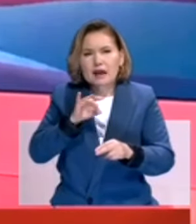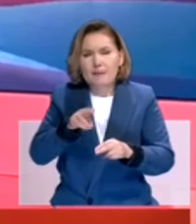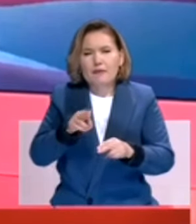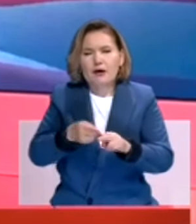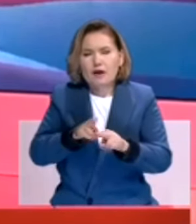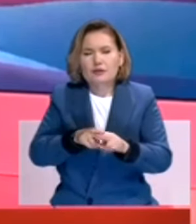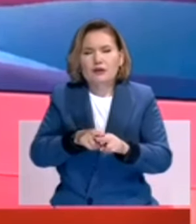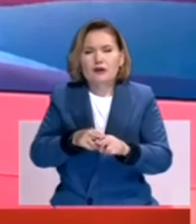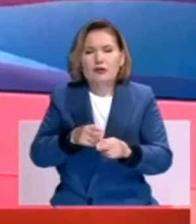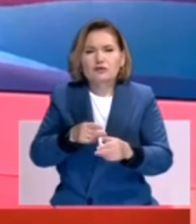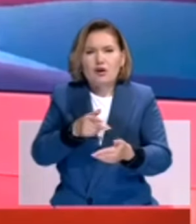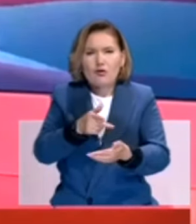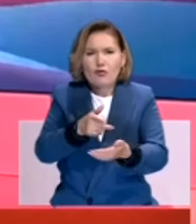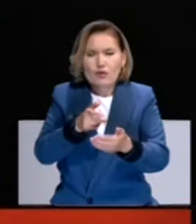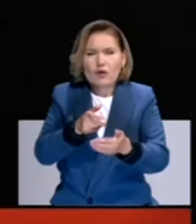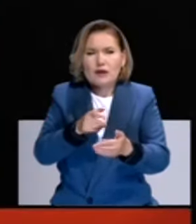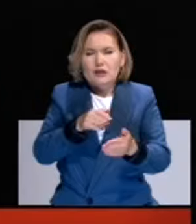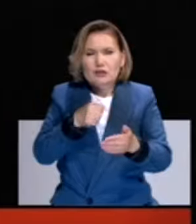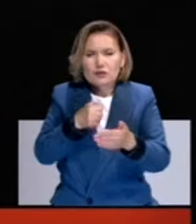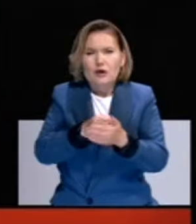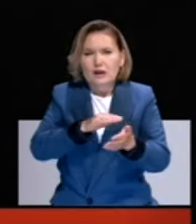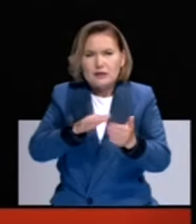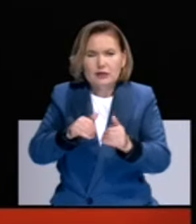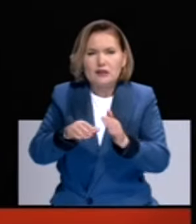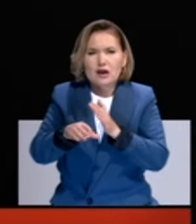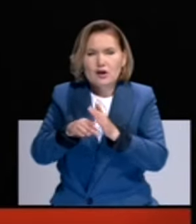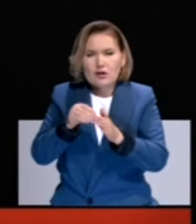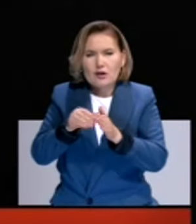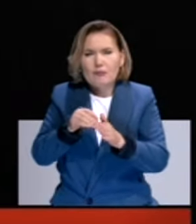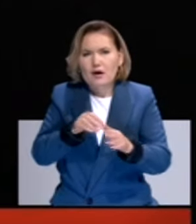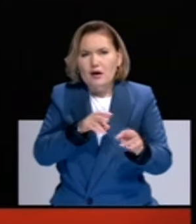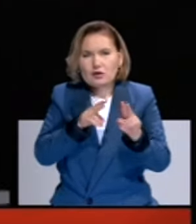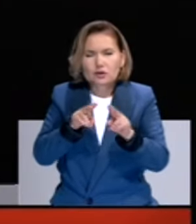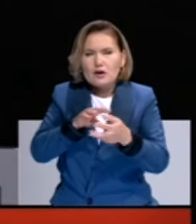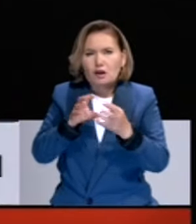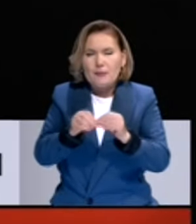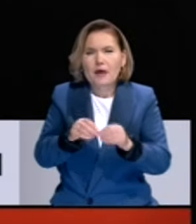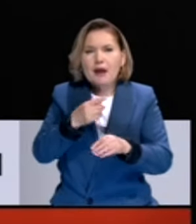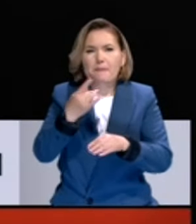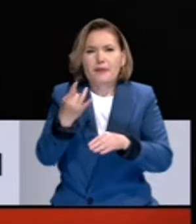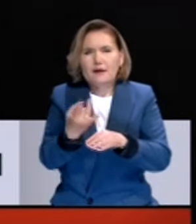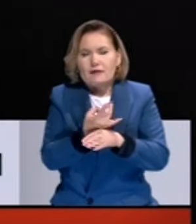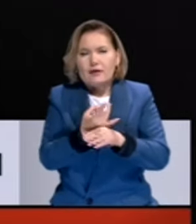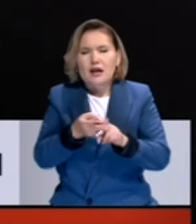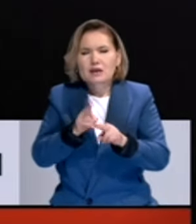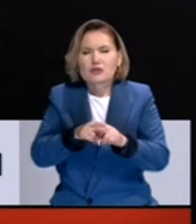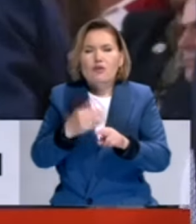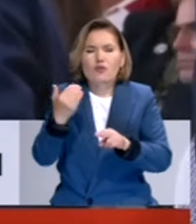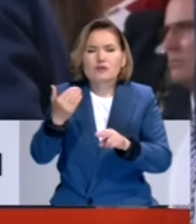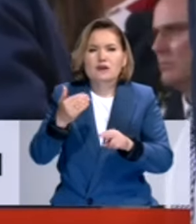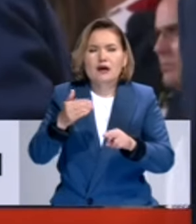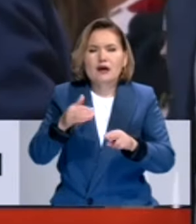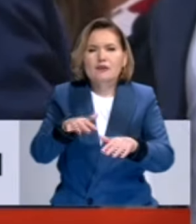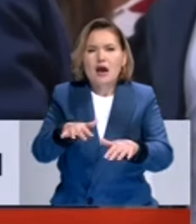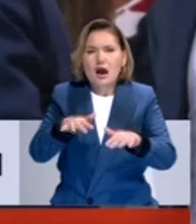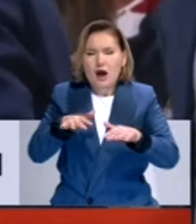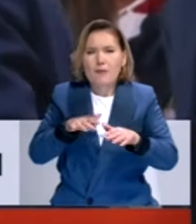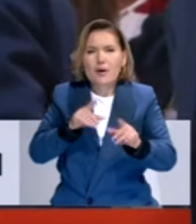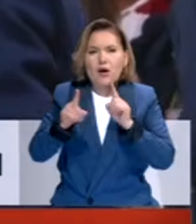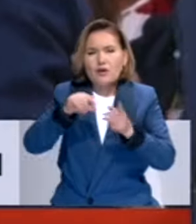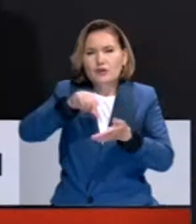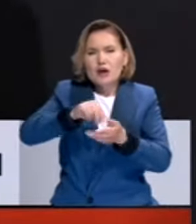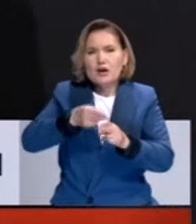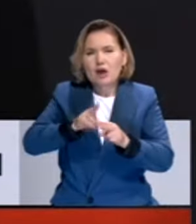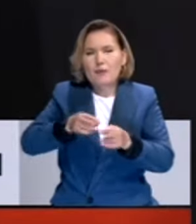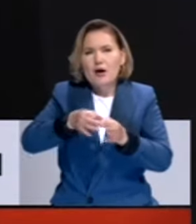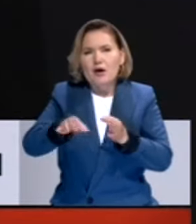дейін жүргізілді. Дональд Трамп өзіне қастандық жасалғаннан кейін алғаш рет көпшілік алдына шықты. Ол Висконсин штатының Милуоки